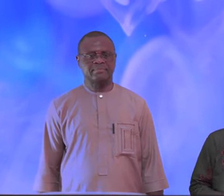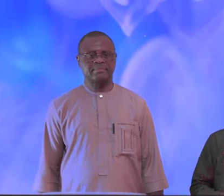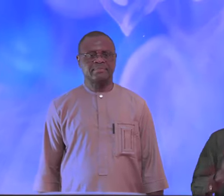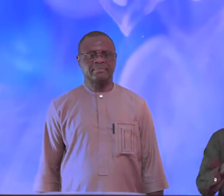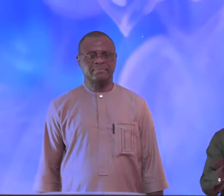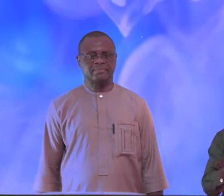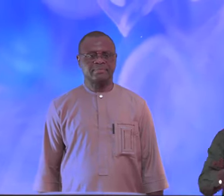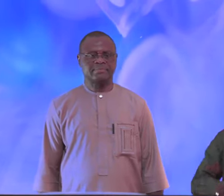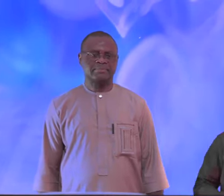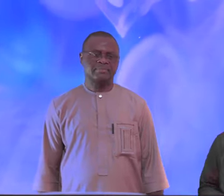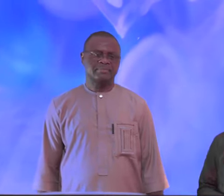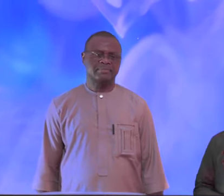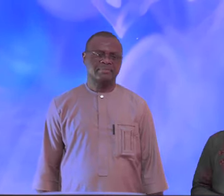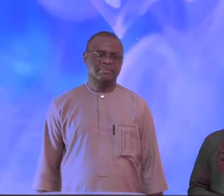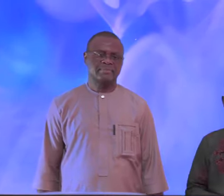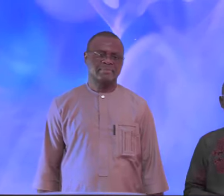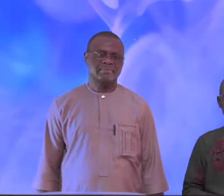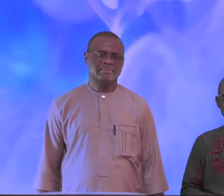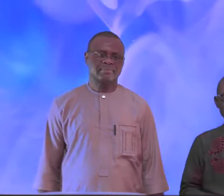ndụ ọhụụ nke Kraịst na-enye.